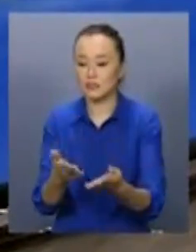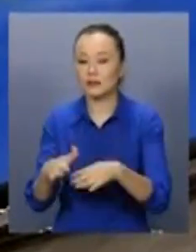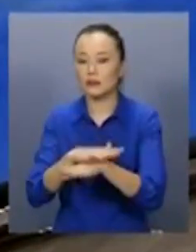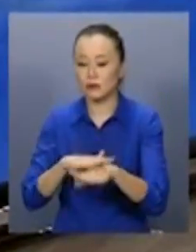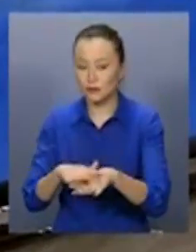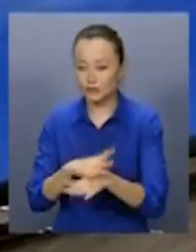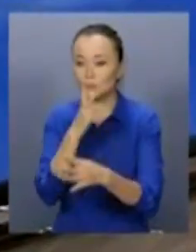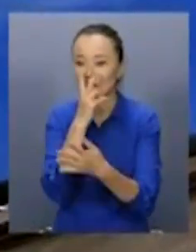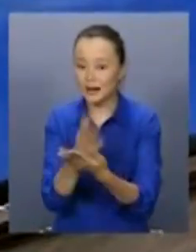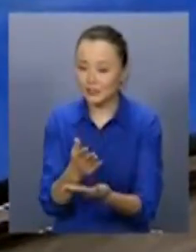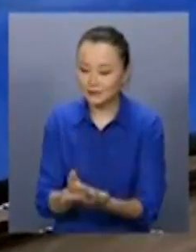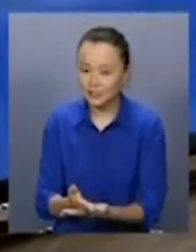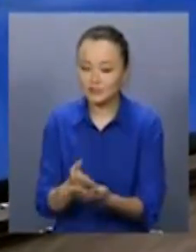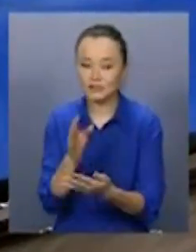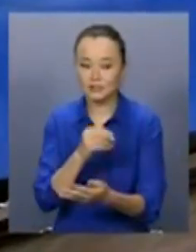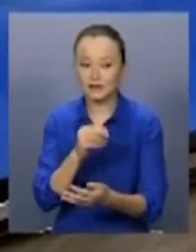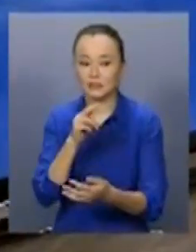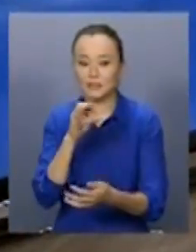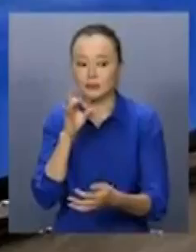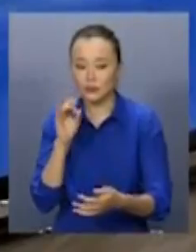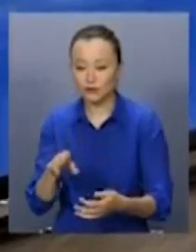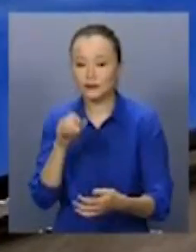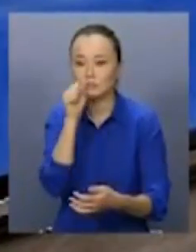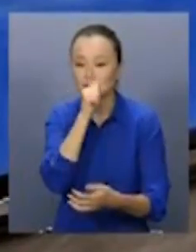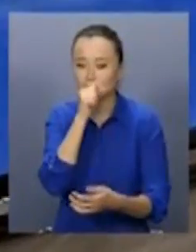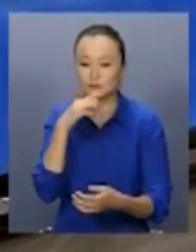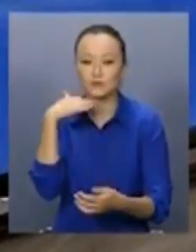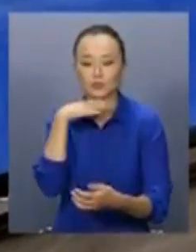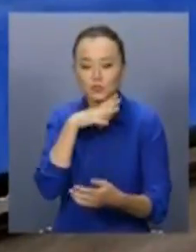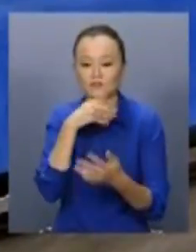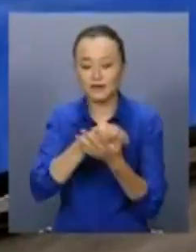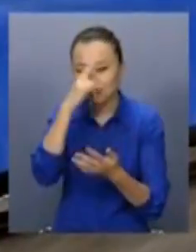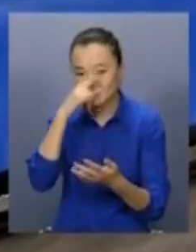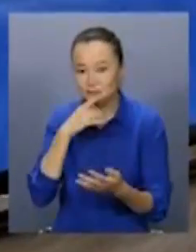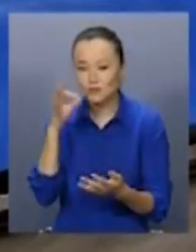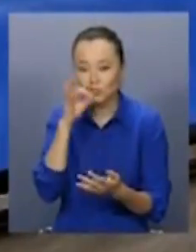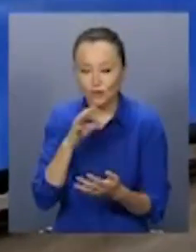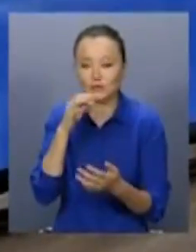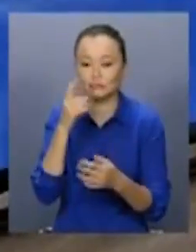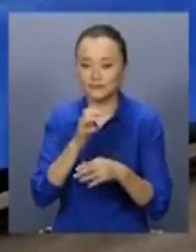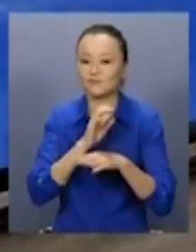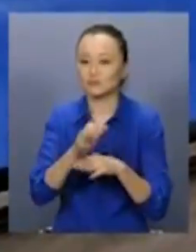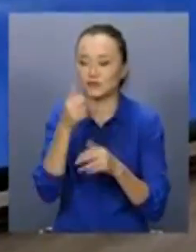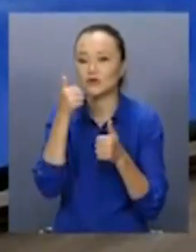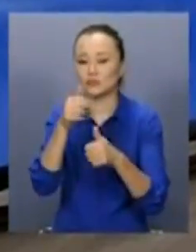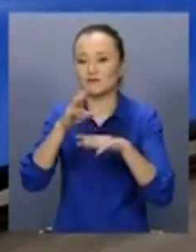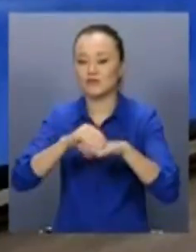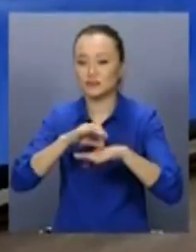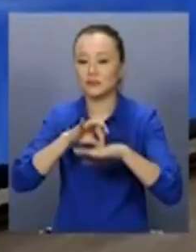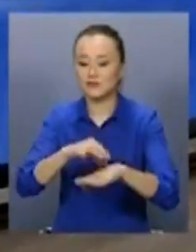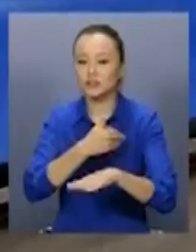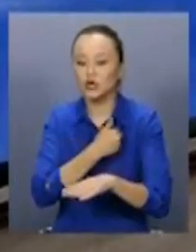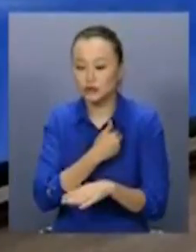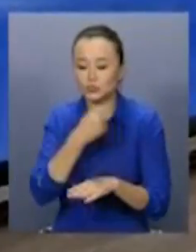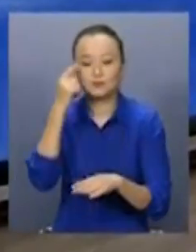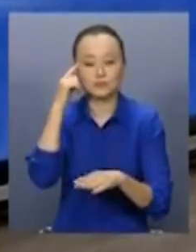көрсетіп, біраз негізі патриоттықта әндерім көп. Солардың бәрін шығарып, бір жақсы бір кеш өткізсем бе деген ой